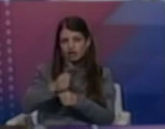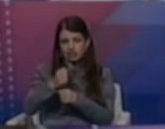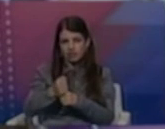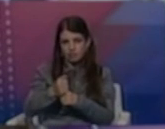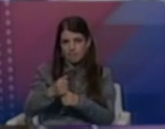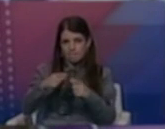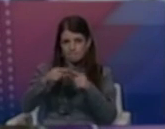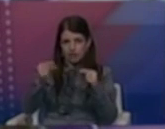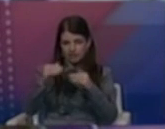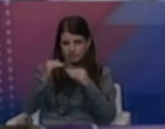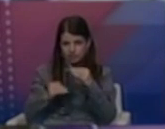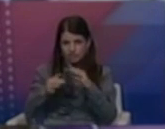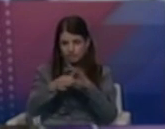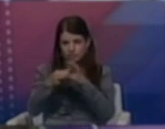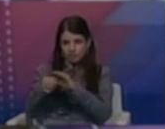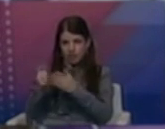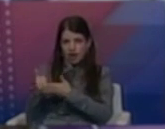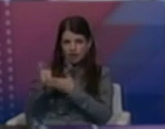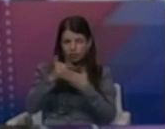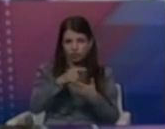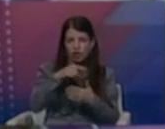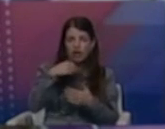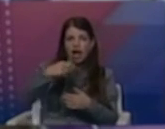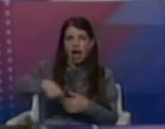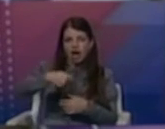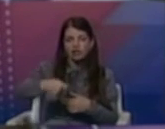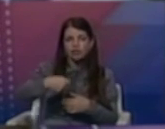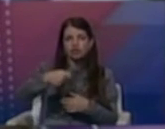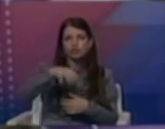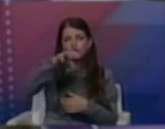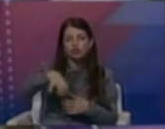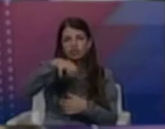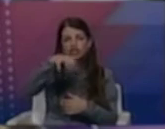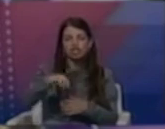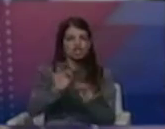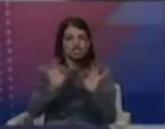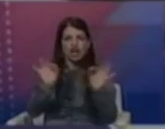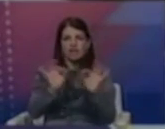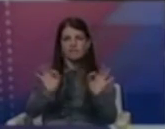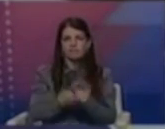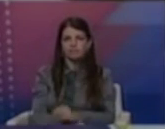biss il-minimum wage flimkien mal-benefiċċji relatati ma jħallsux l-income tax.